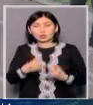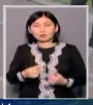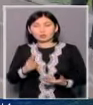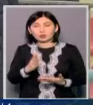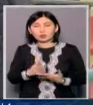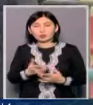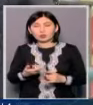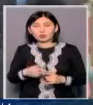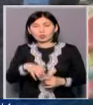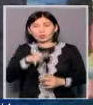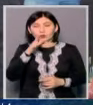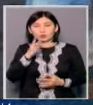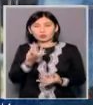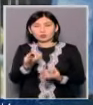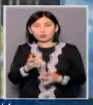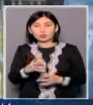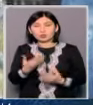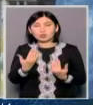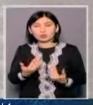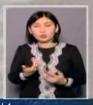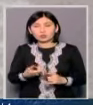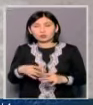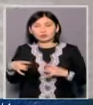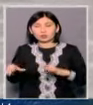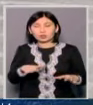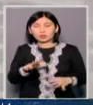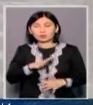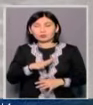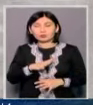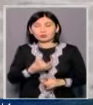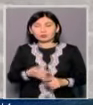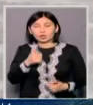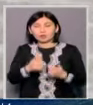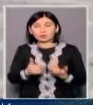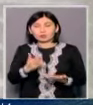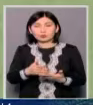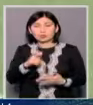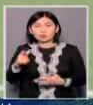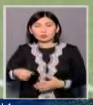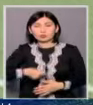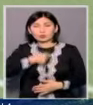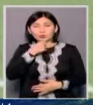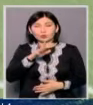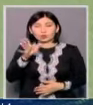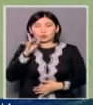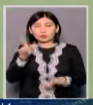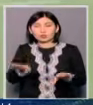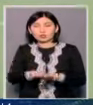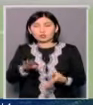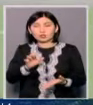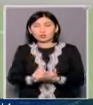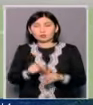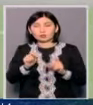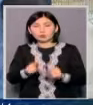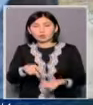спортом не имеет значения возраст. Так, в рамках сегодняшнего мероприятия, помимо конкурсантов, граждане пожилого возраста также занимались